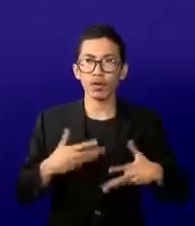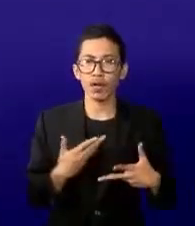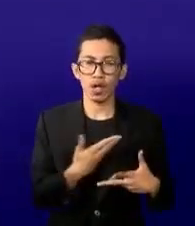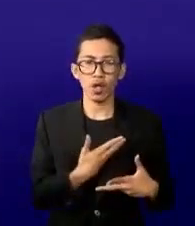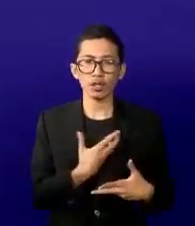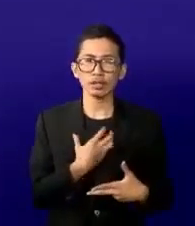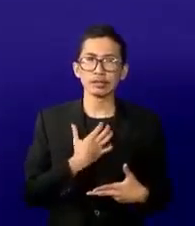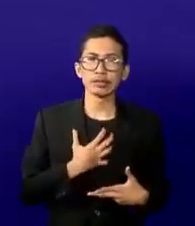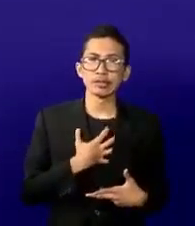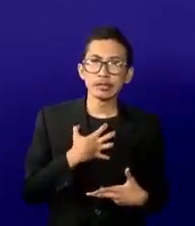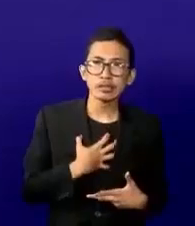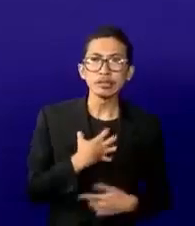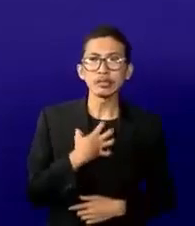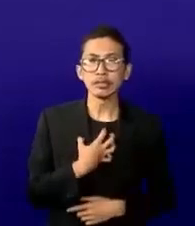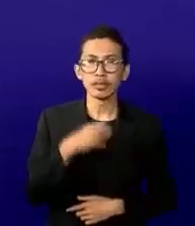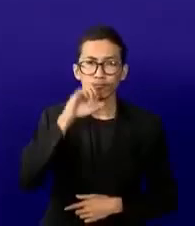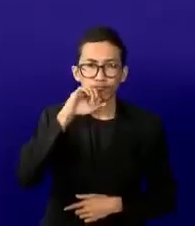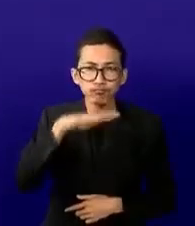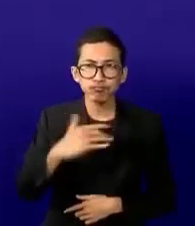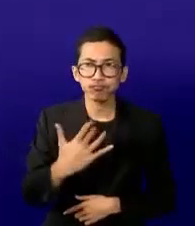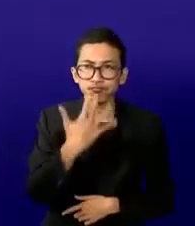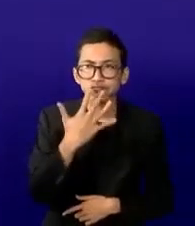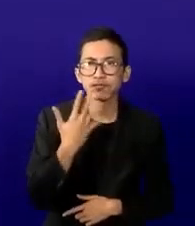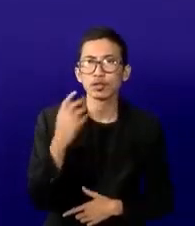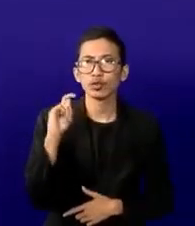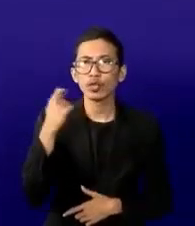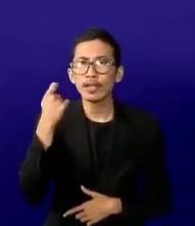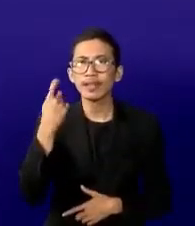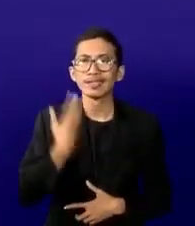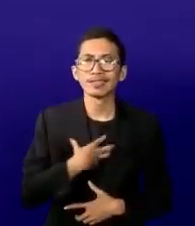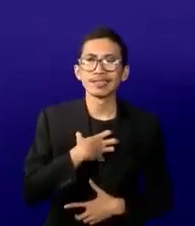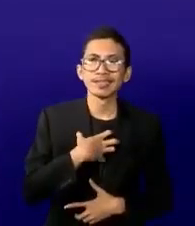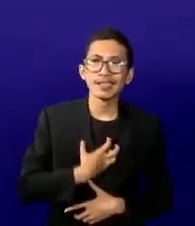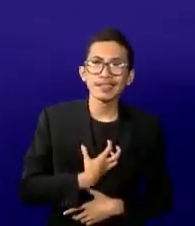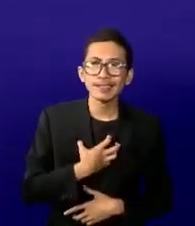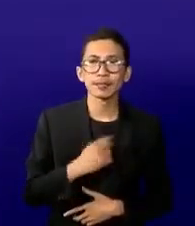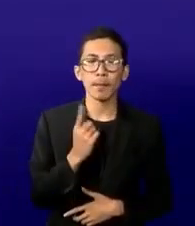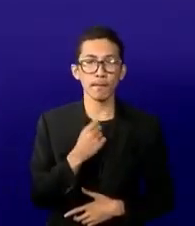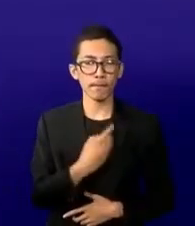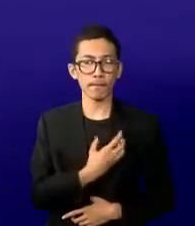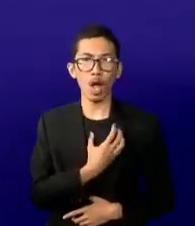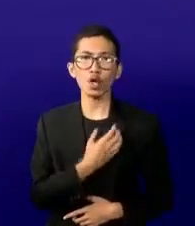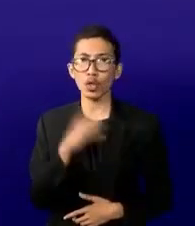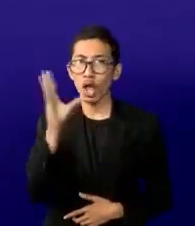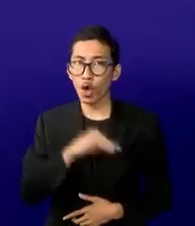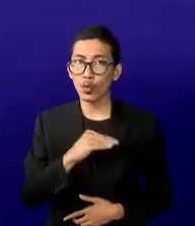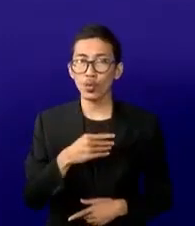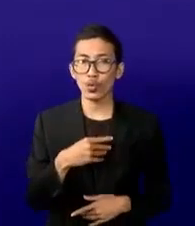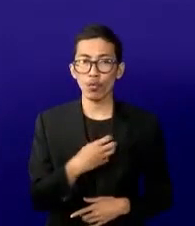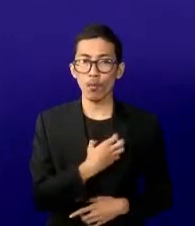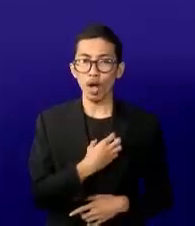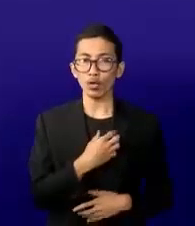sesek napas napas terasa berat karena kan paruh kita ketahui adalah tempat ee tubuh kita ee